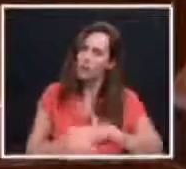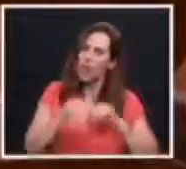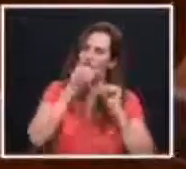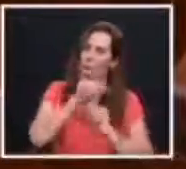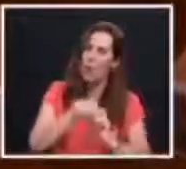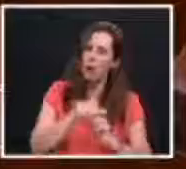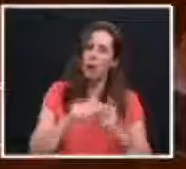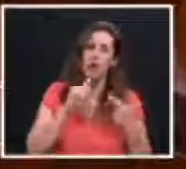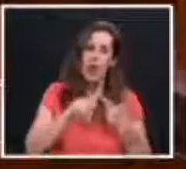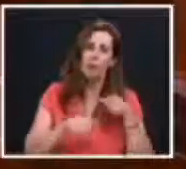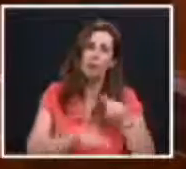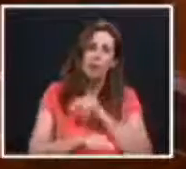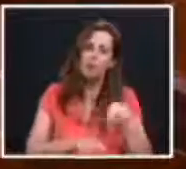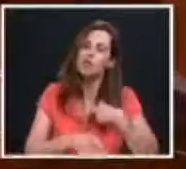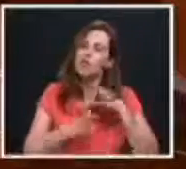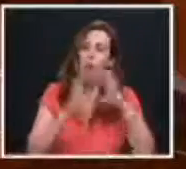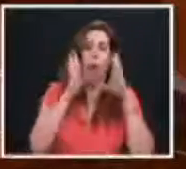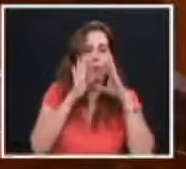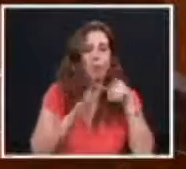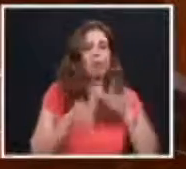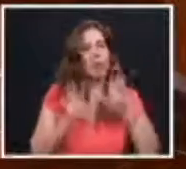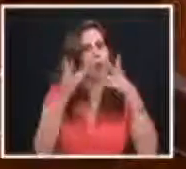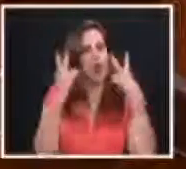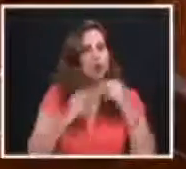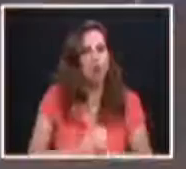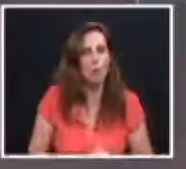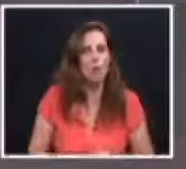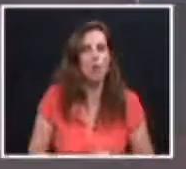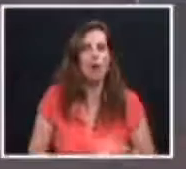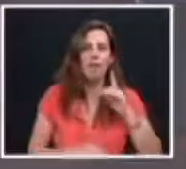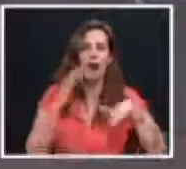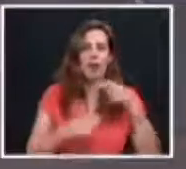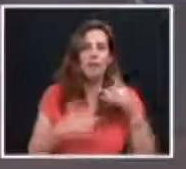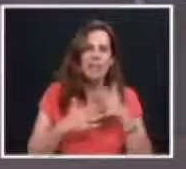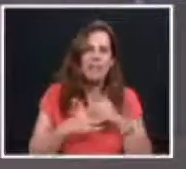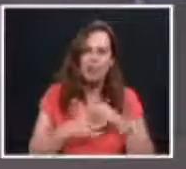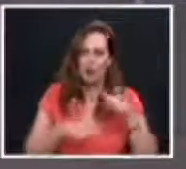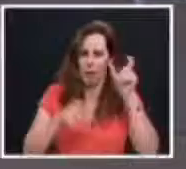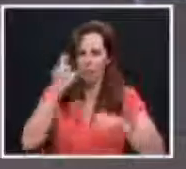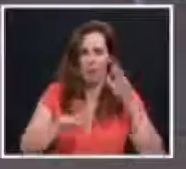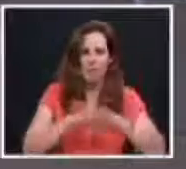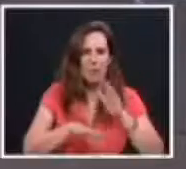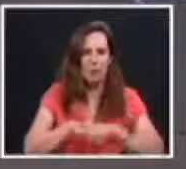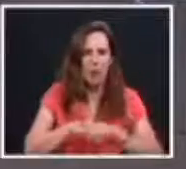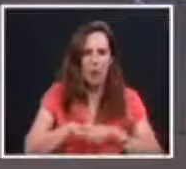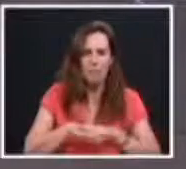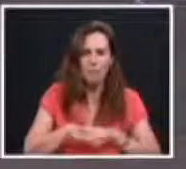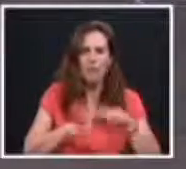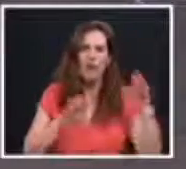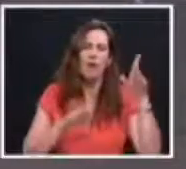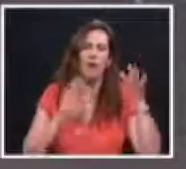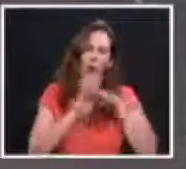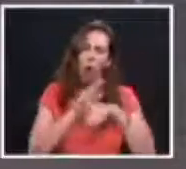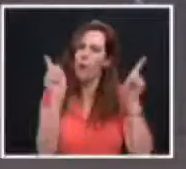בהם. שתיים, כי זה נושא שאני מאמין בו והוא חשוב, אבל אחר כך זה נבדק על ידי הדרג המקצועי, והחוק